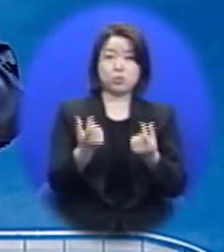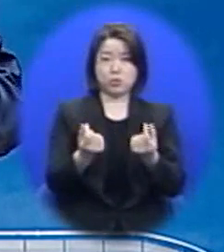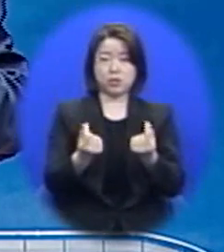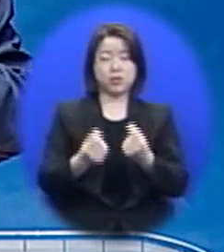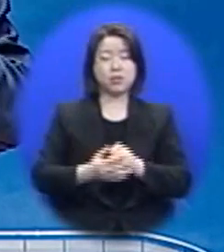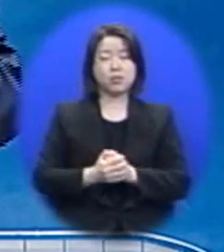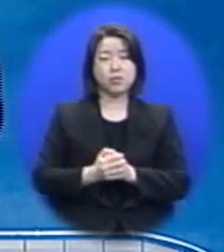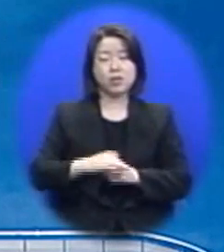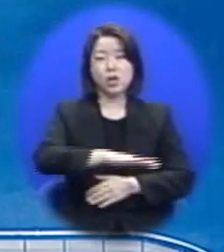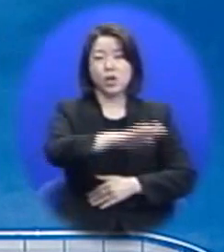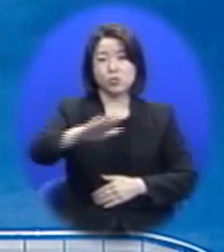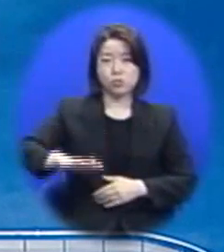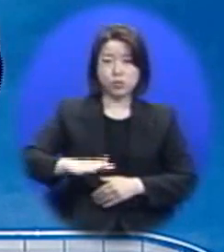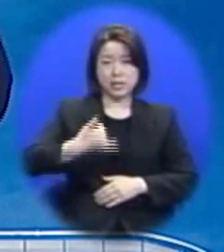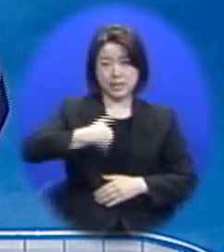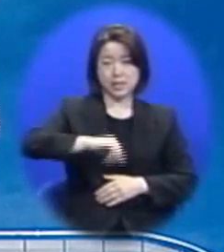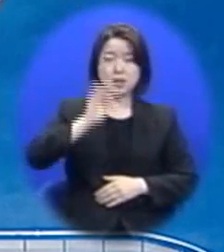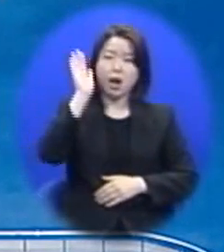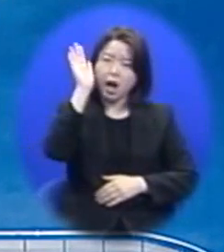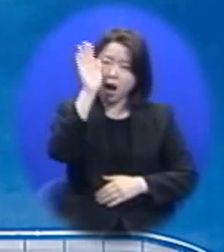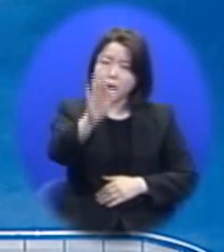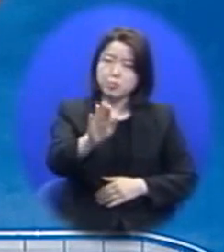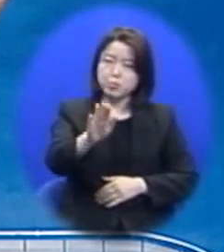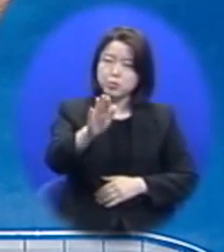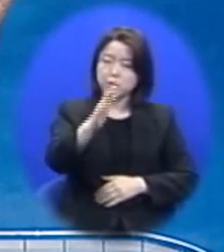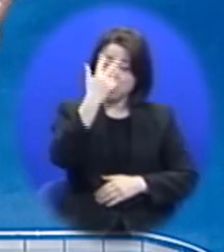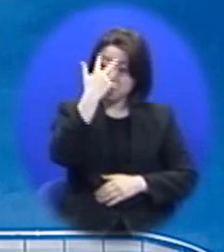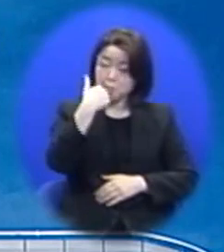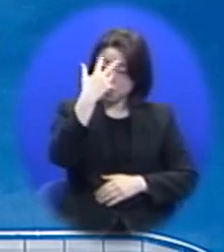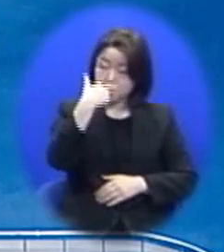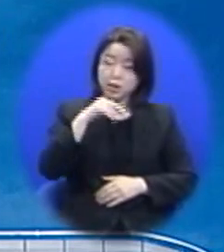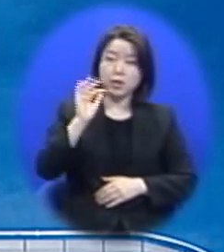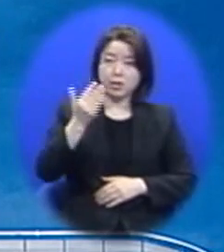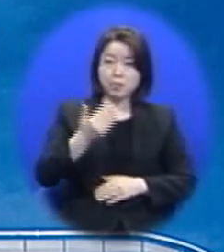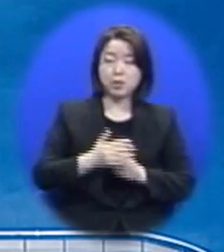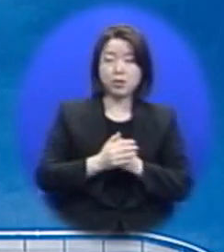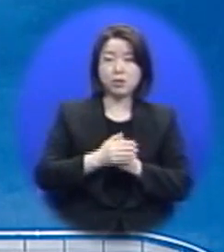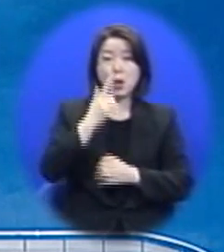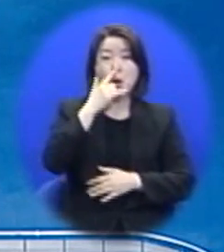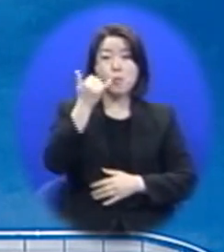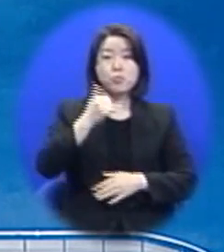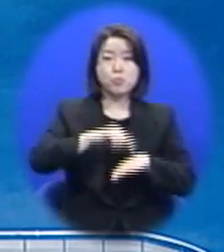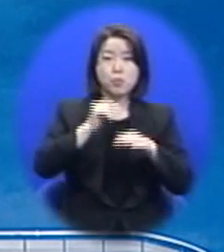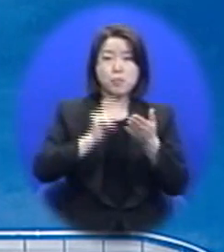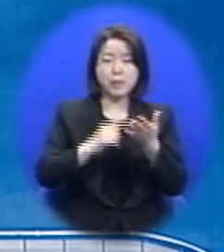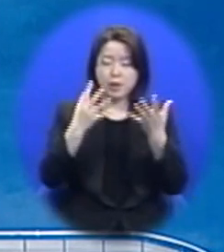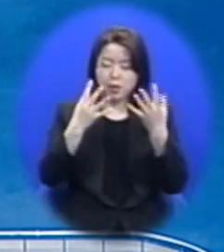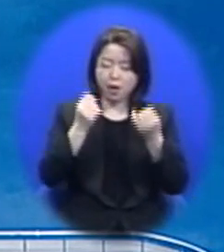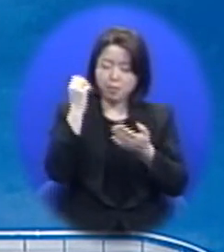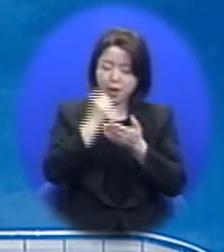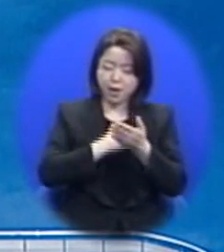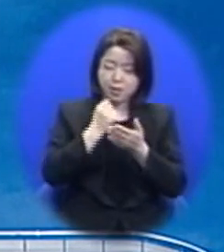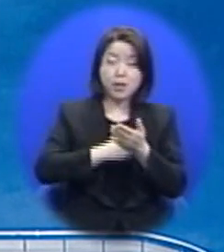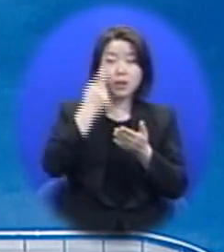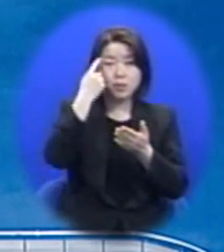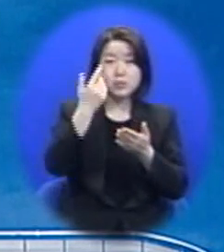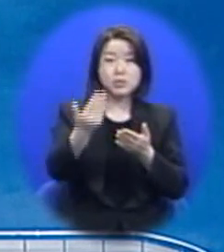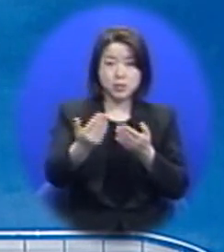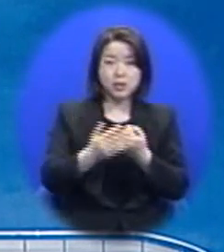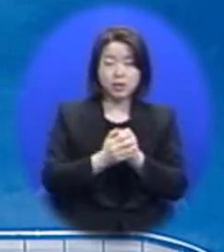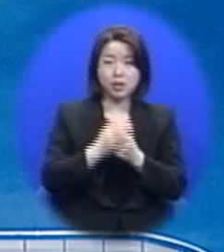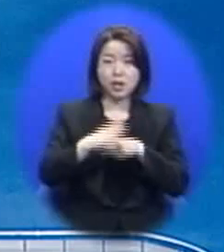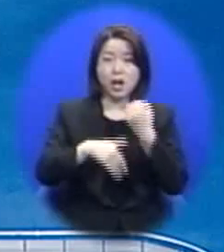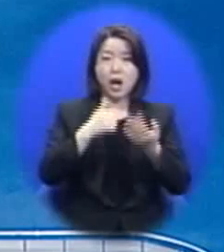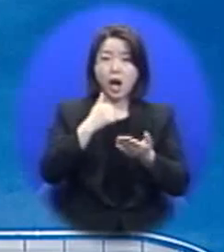여러분, 우리 자녀들이 앞을 보지 못하게 되면 부모 마음이 얼마나 안타깝습니까? 하나님 앞에